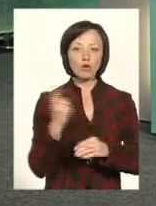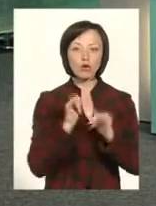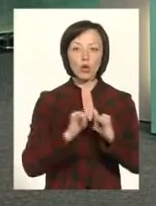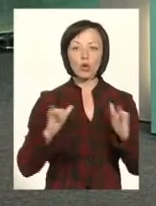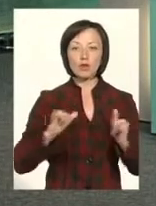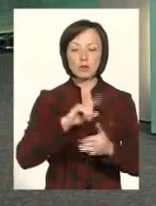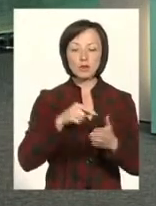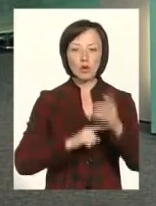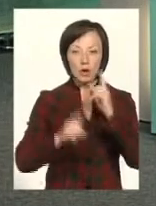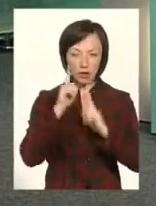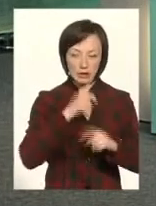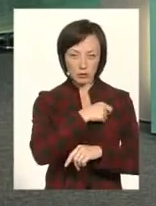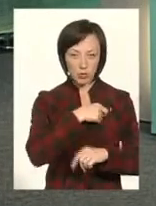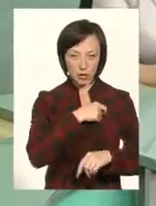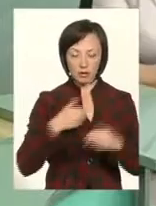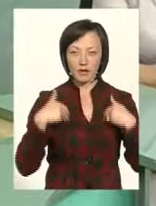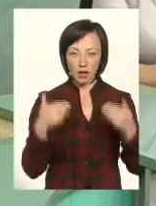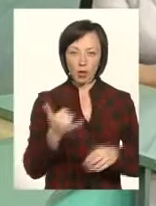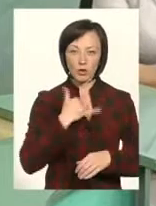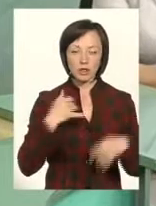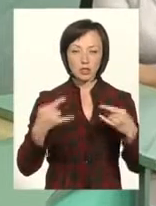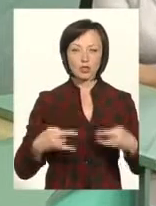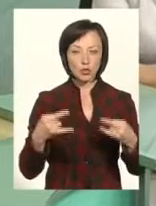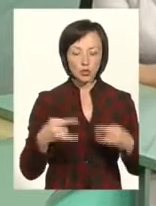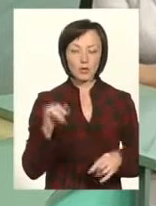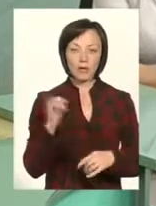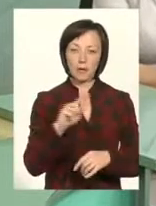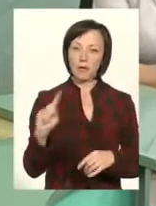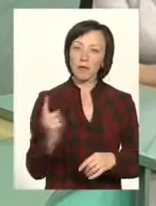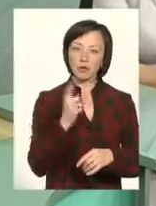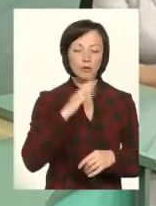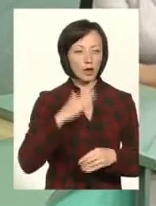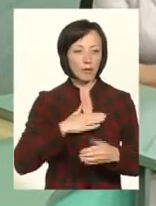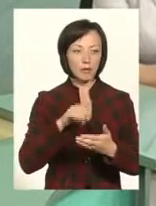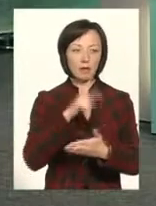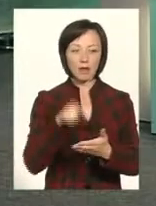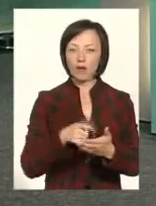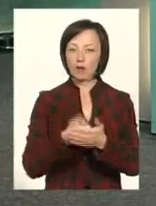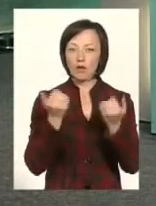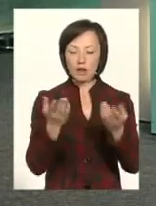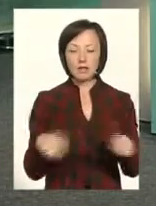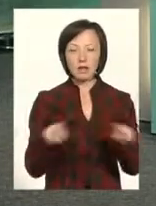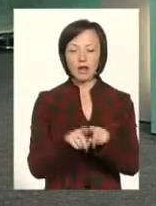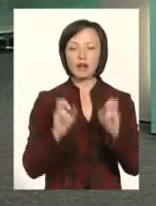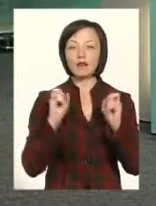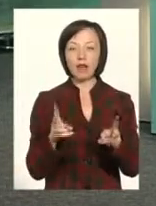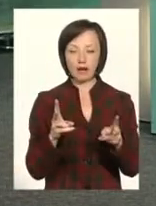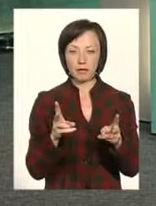раді, депутат Хмельницької міської ради. Вітаю вас у нашій студії. І перше моє питання до вас таке,